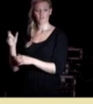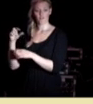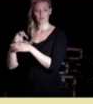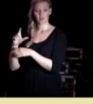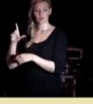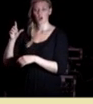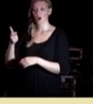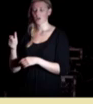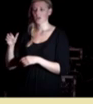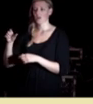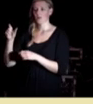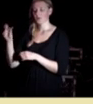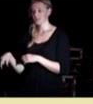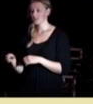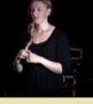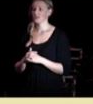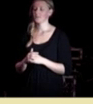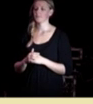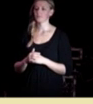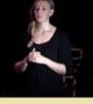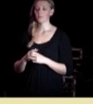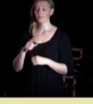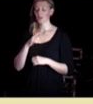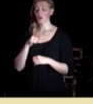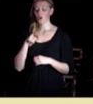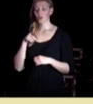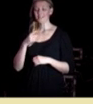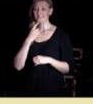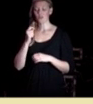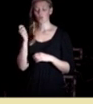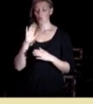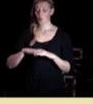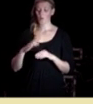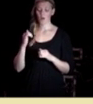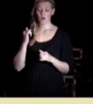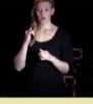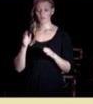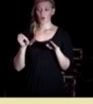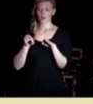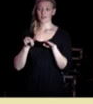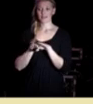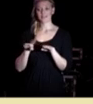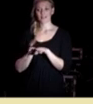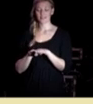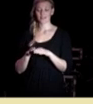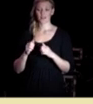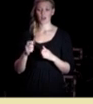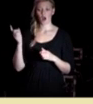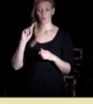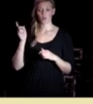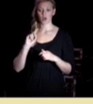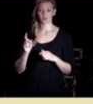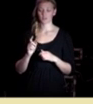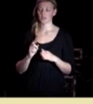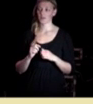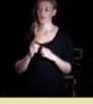modellen ACT eller FACT som Kronstad DPS har valgt, som sier nå at det å legge til rette for ambulante og oppsøkende tjenester